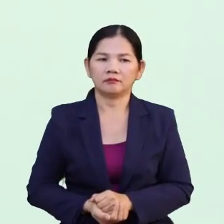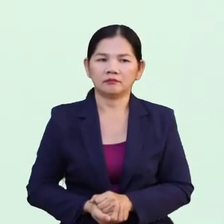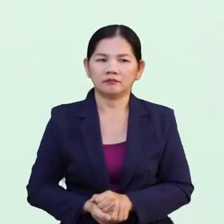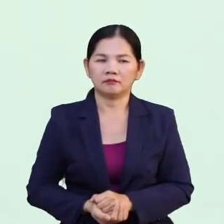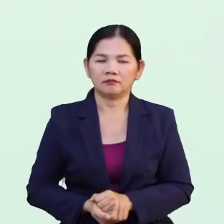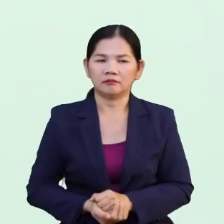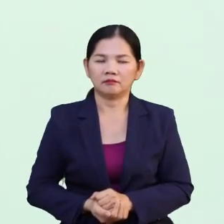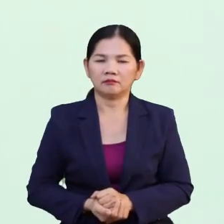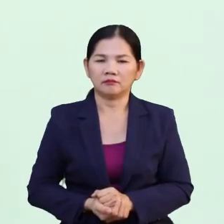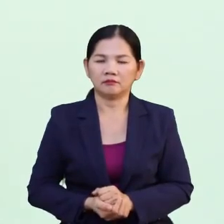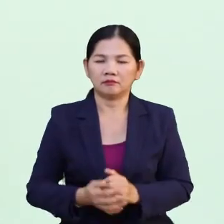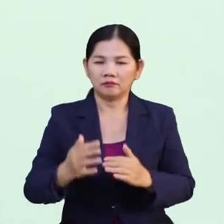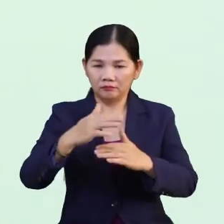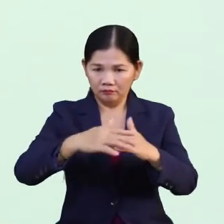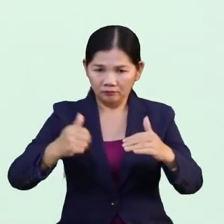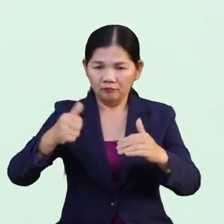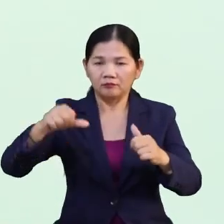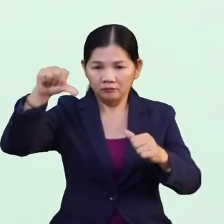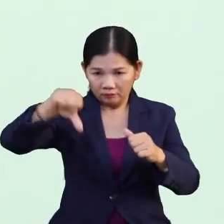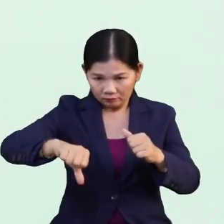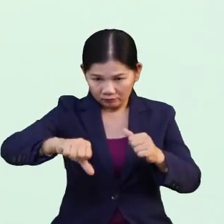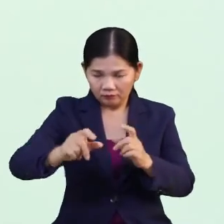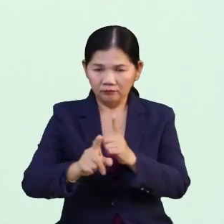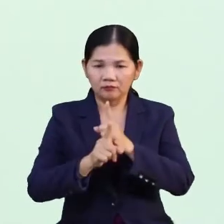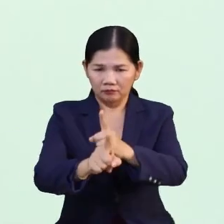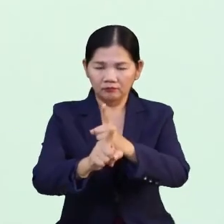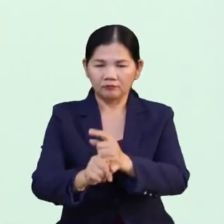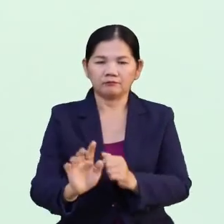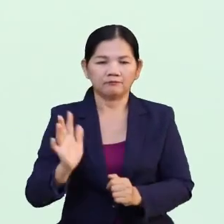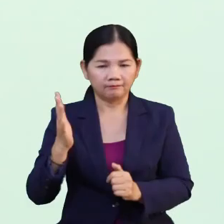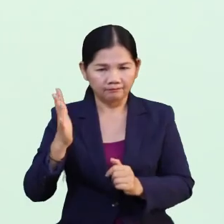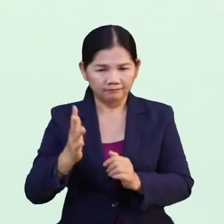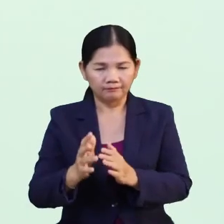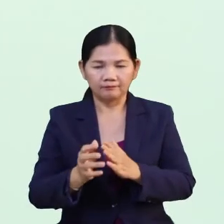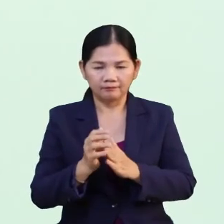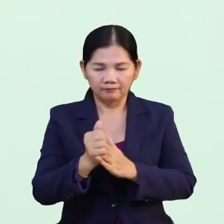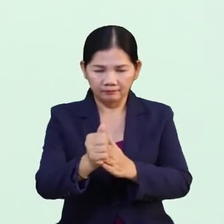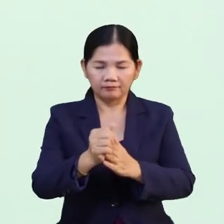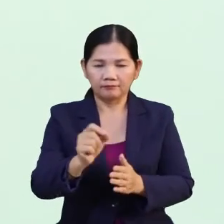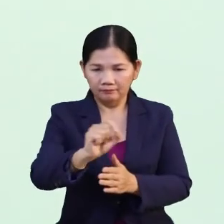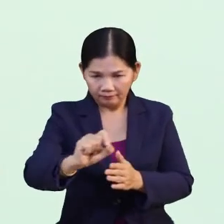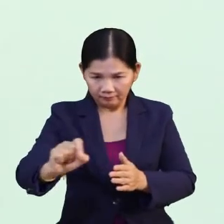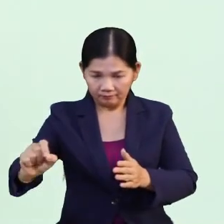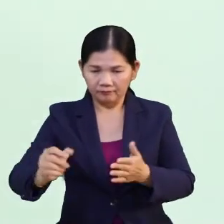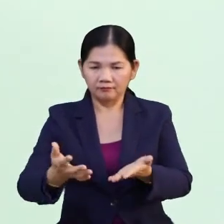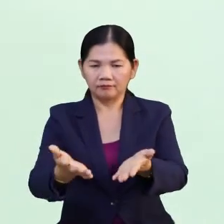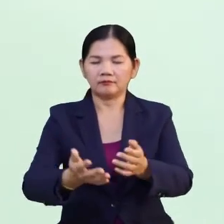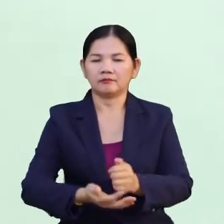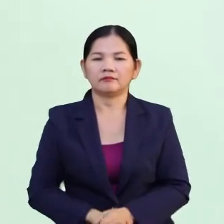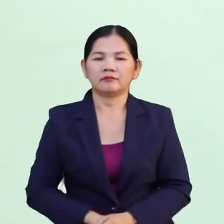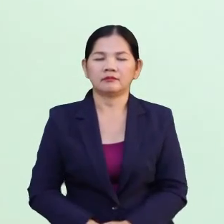គំរូមិនល្អអ្វីខ្លះទៅដែលកូនមិនត្រូវយកតម្រាប់តាមតោះកាត់ទាំងអស់គ្នា